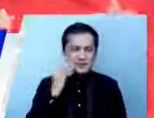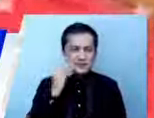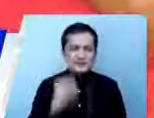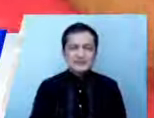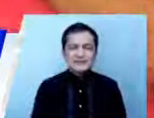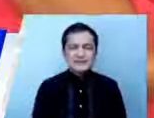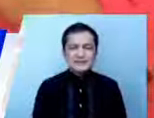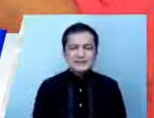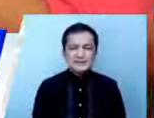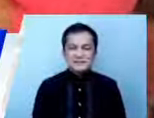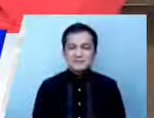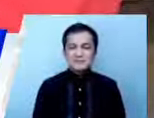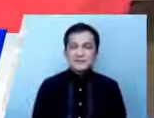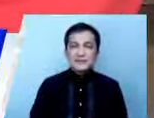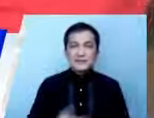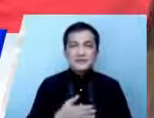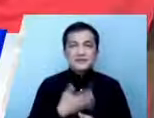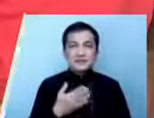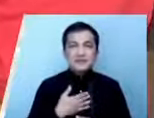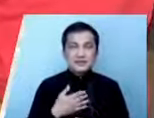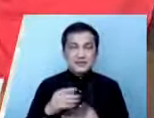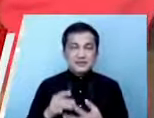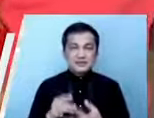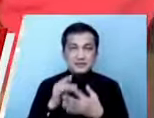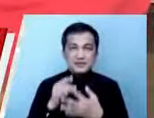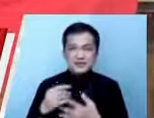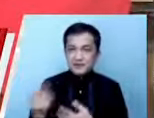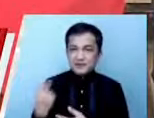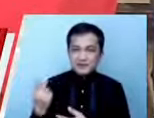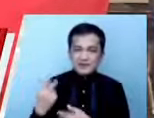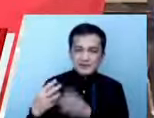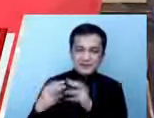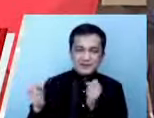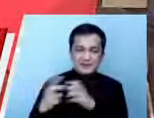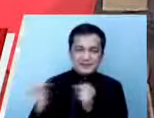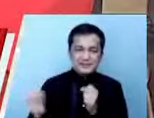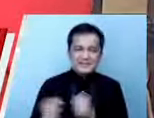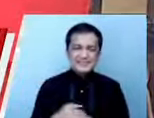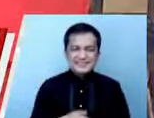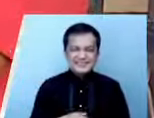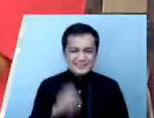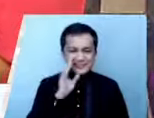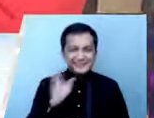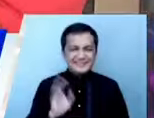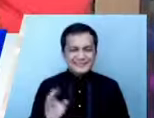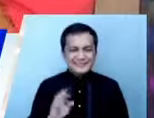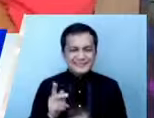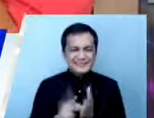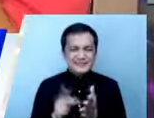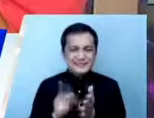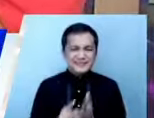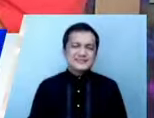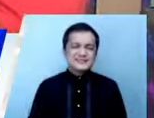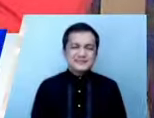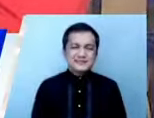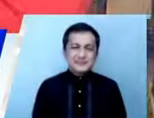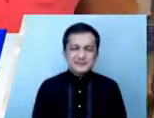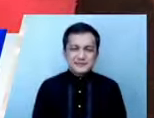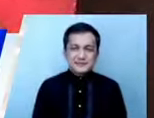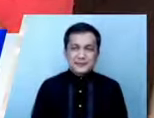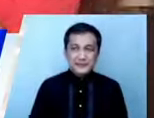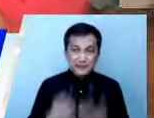Masaya kasi especially kami magkakalaban, talagang iba yung kulitan, and of course thankful